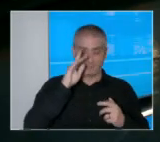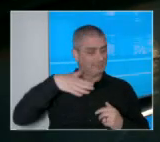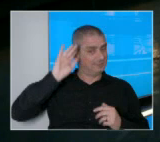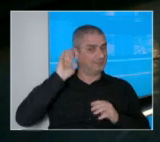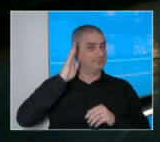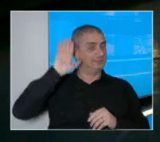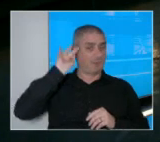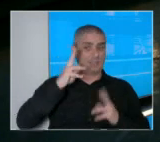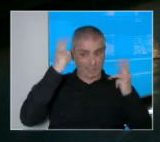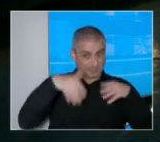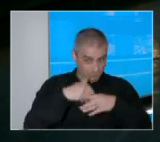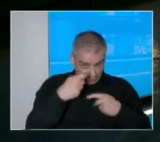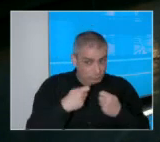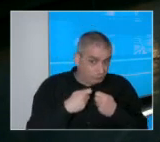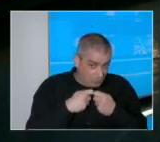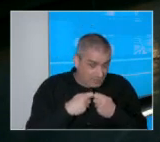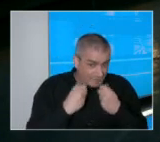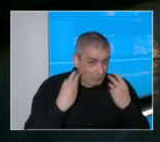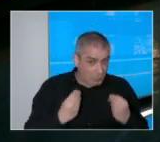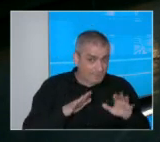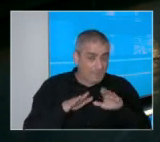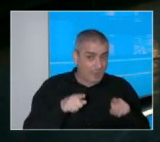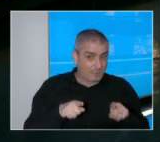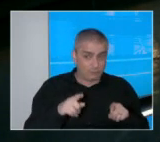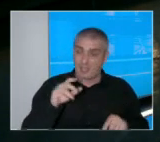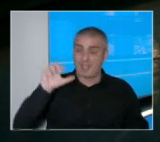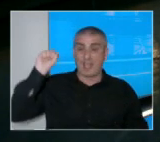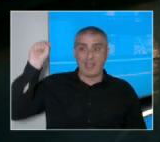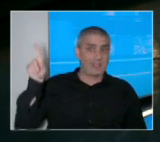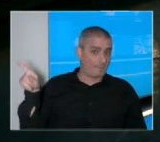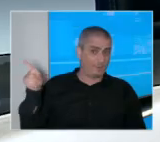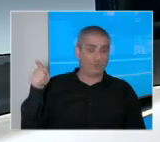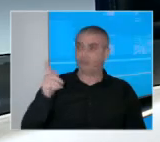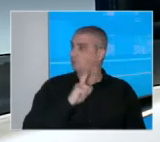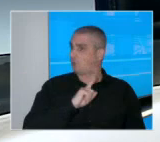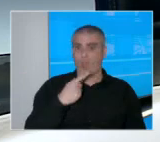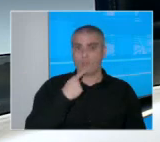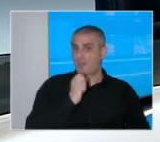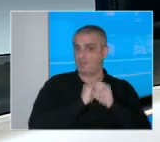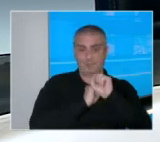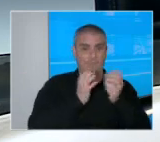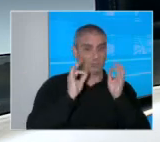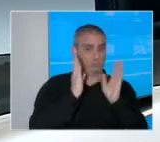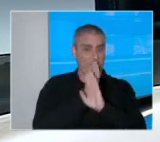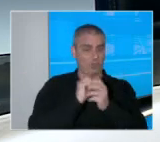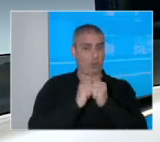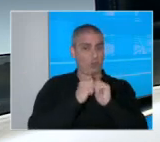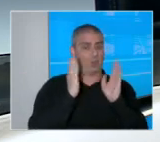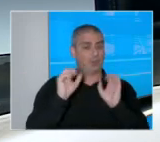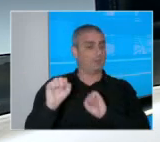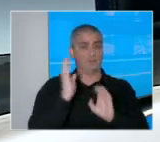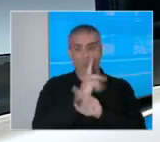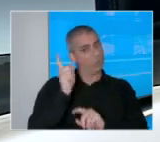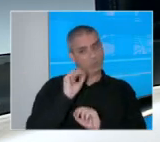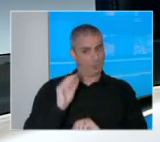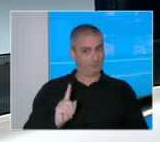הסכמי השלום, הם מבחינתך שותפים טובים לממשלה. איתמר בן גביר, שמעולם לא הביע תמיכה רשמית בטרור או בטרוריסטים, הוא